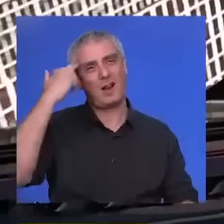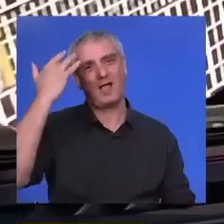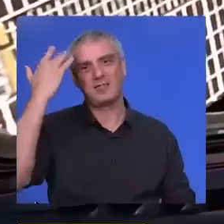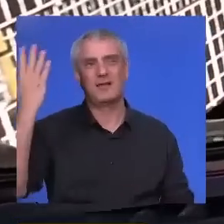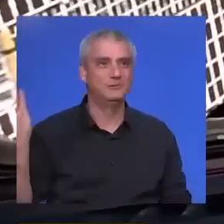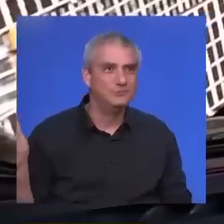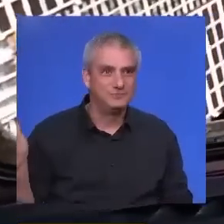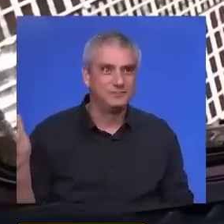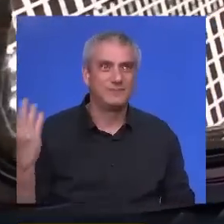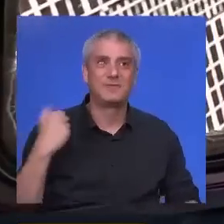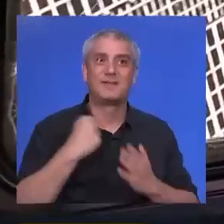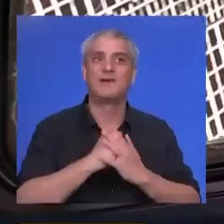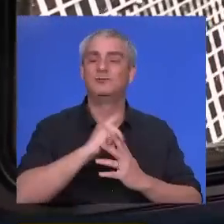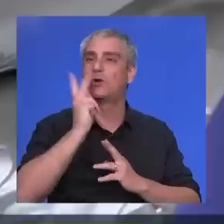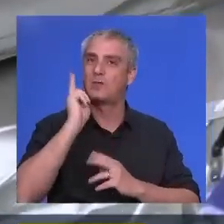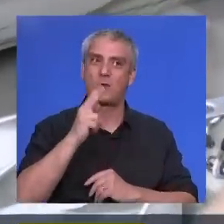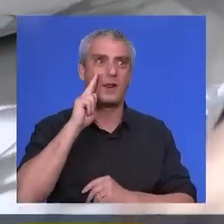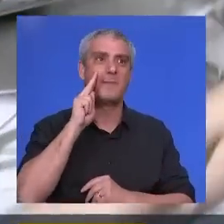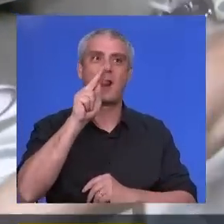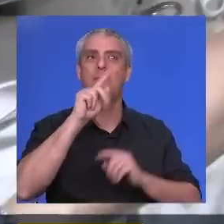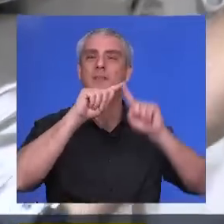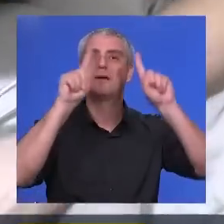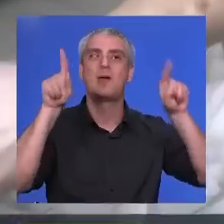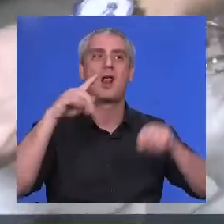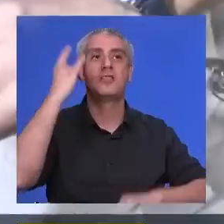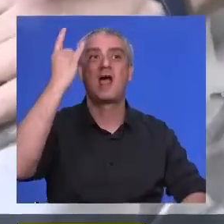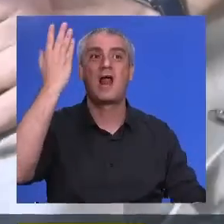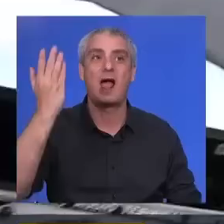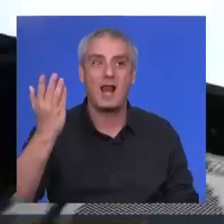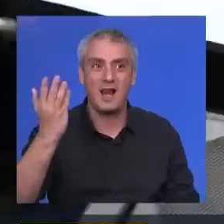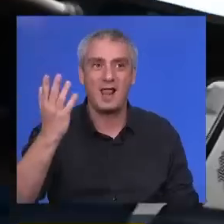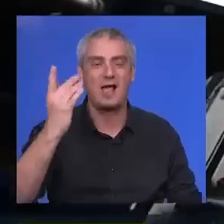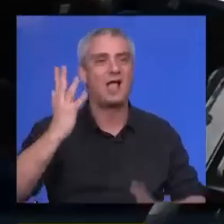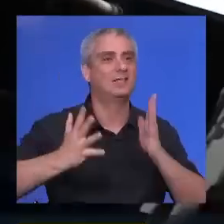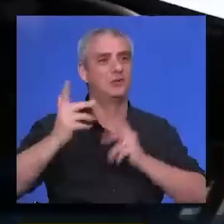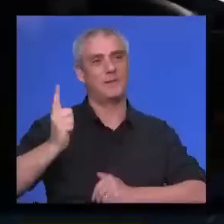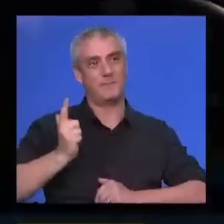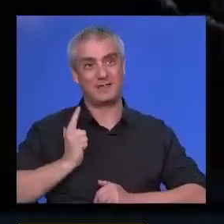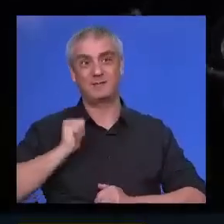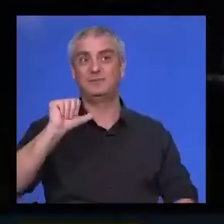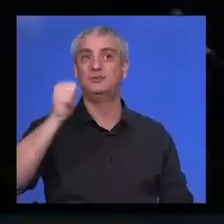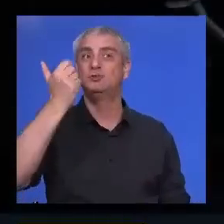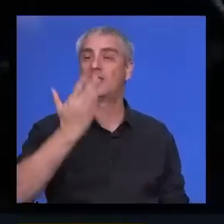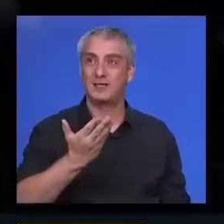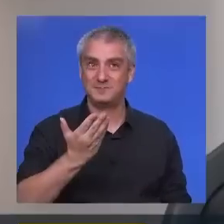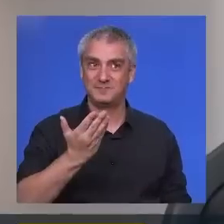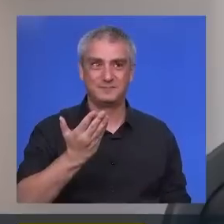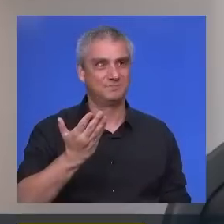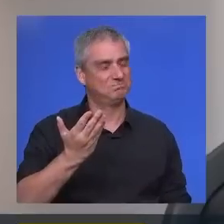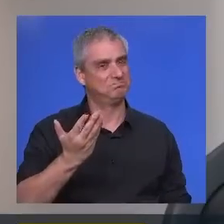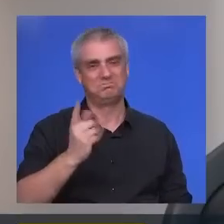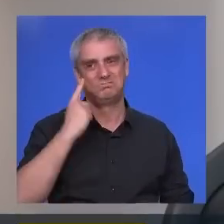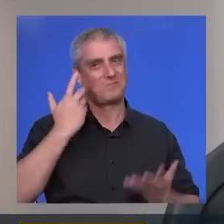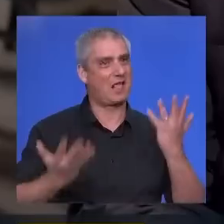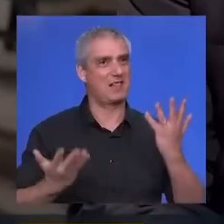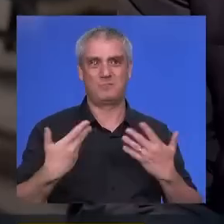שכולנו נוכל להביט מהחלון לחלל, בין האסטרונאוטים הפרטיים הראשונים, אין בכלל מי שמתלבט. Would you go